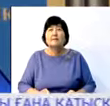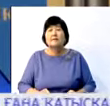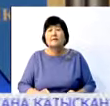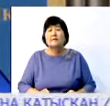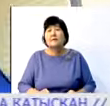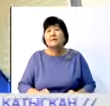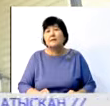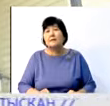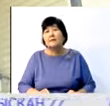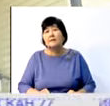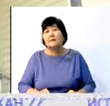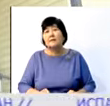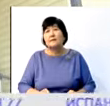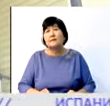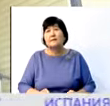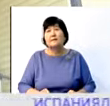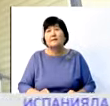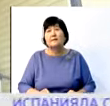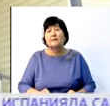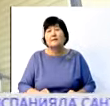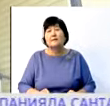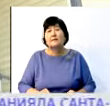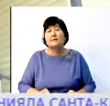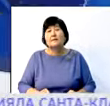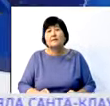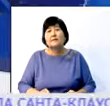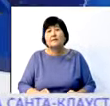Елгай Асылбек, Иса Шарипов, Қанат Махамбетов, Қызылорда телеарнасы.